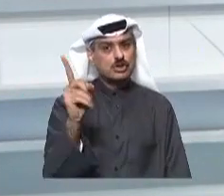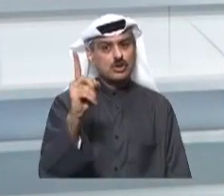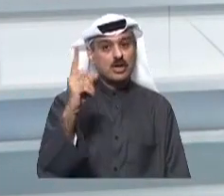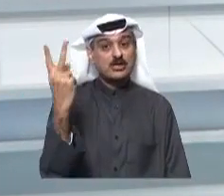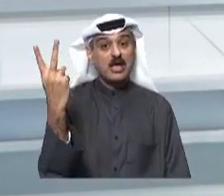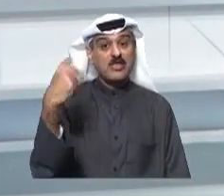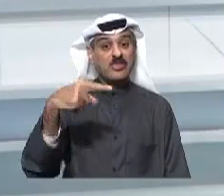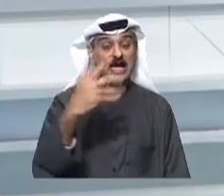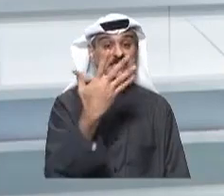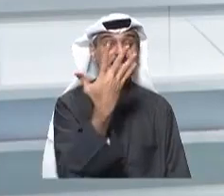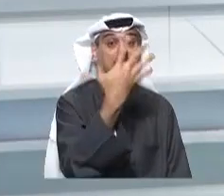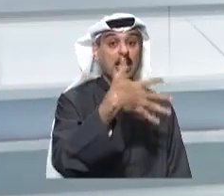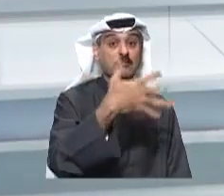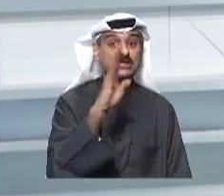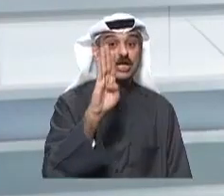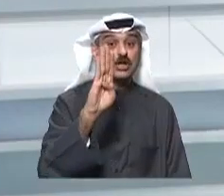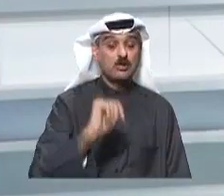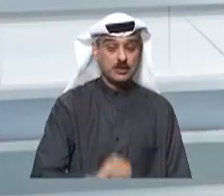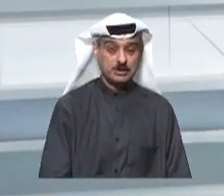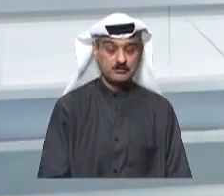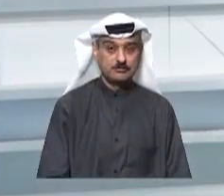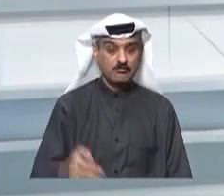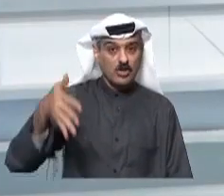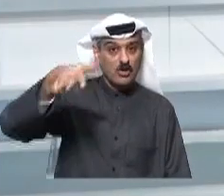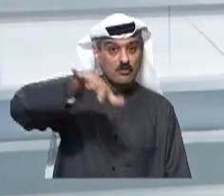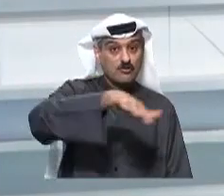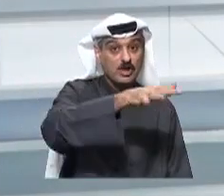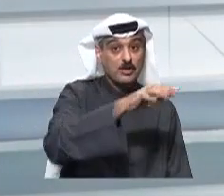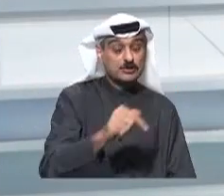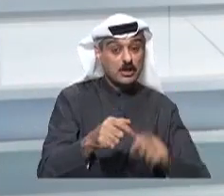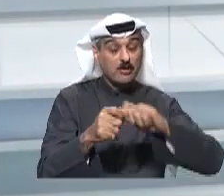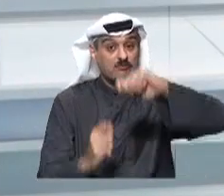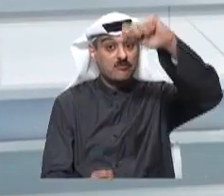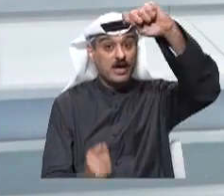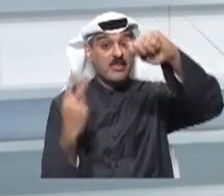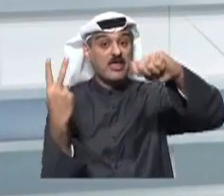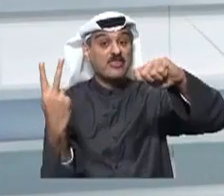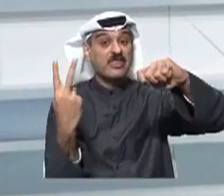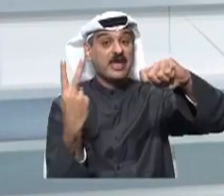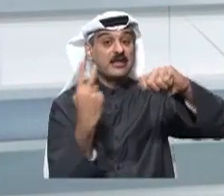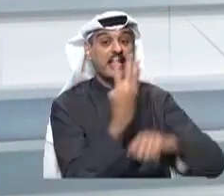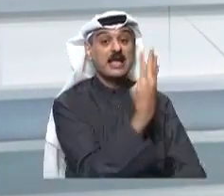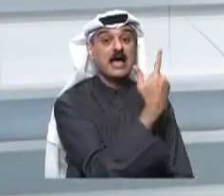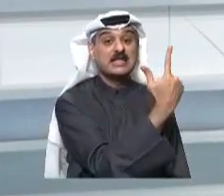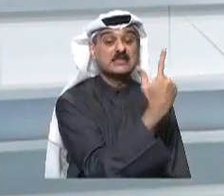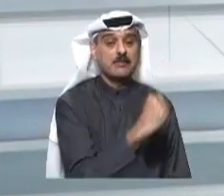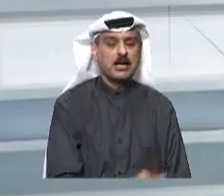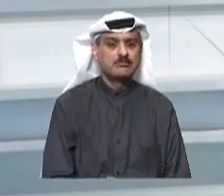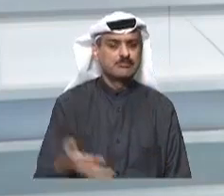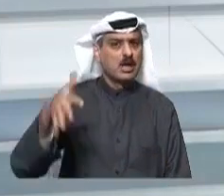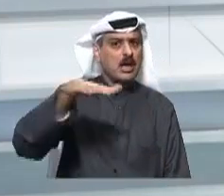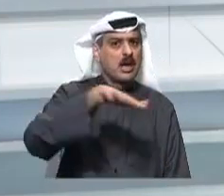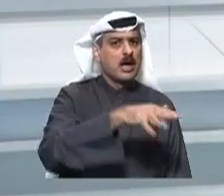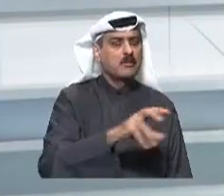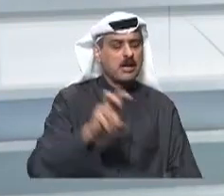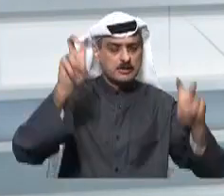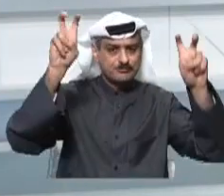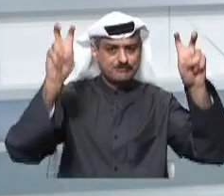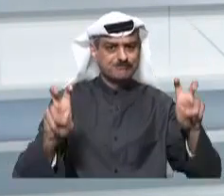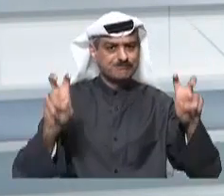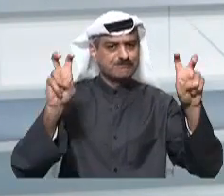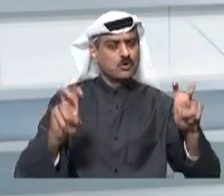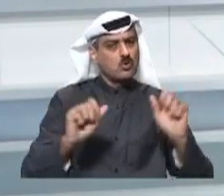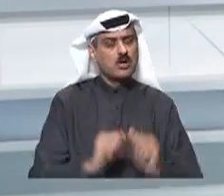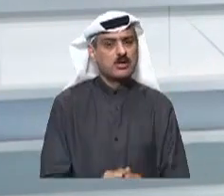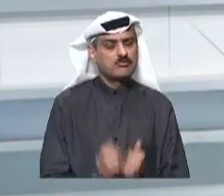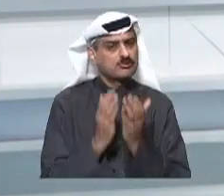في الساعة، ارتفاع في الأمواج أيضا راح يكون ما بين 2 إلى 7 أقدام. الأجواء البحرية غير مناسبة أي نشاط